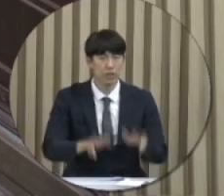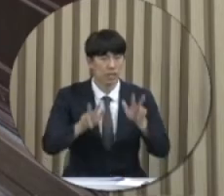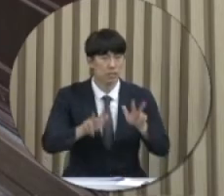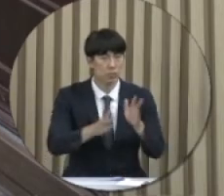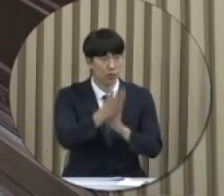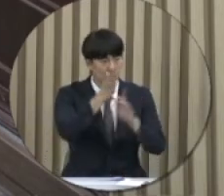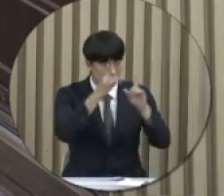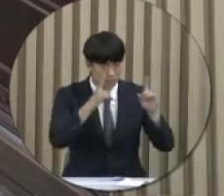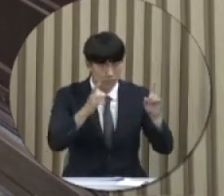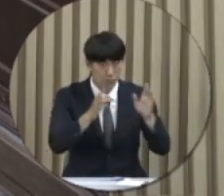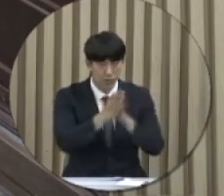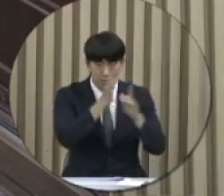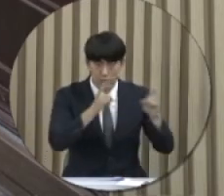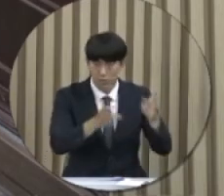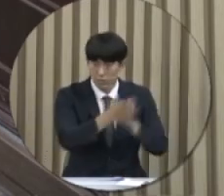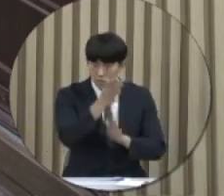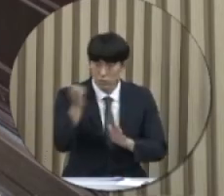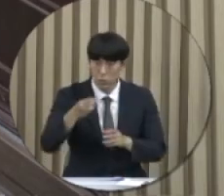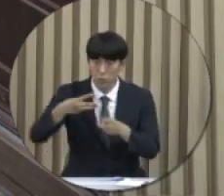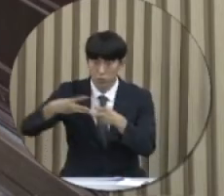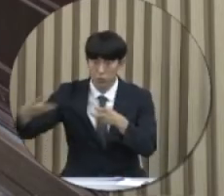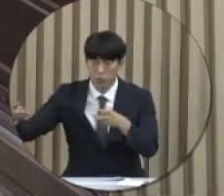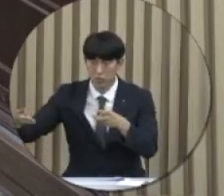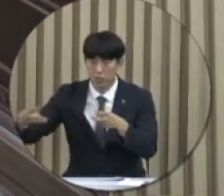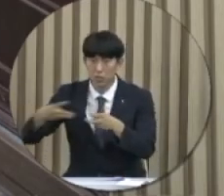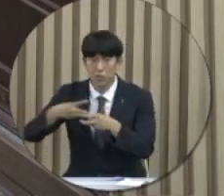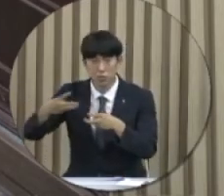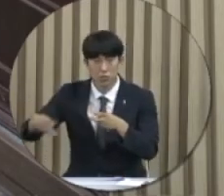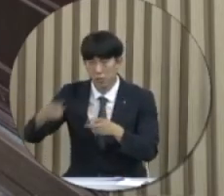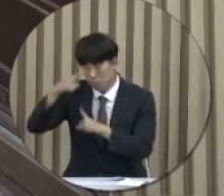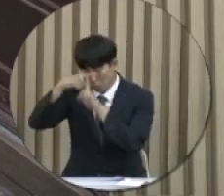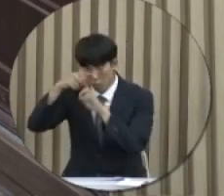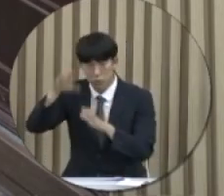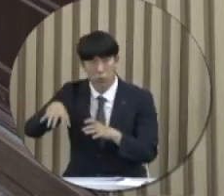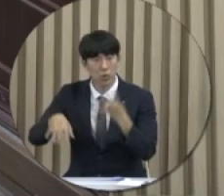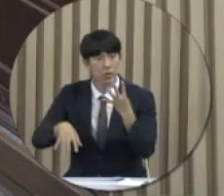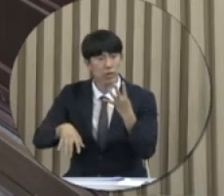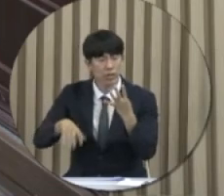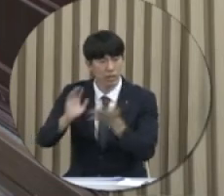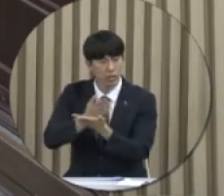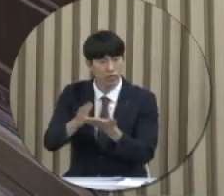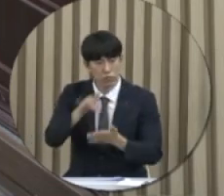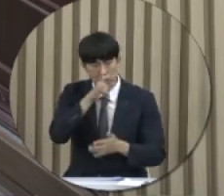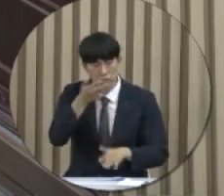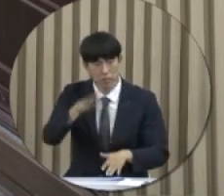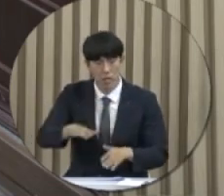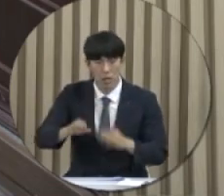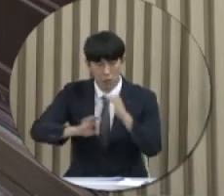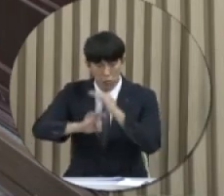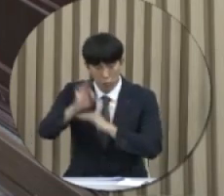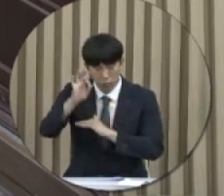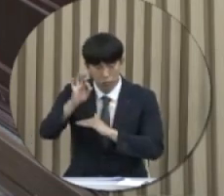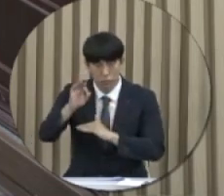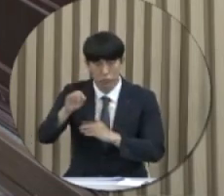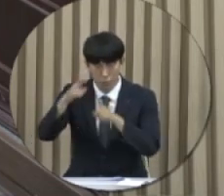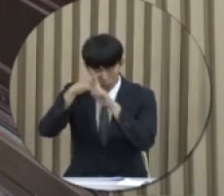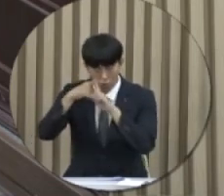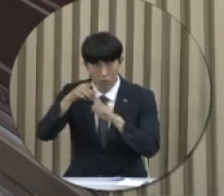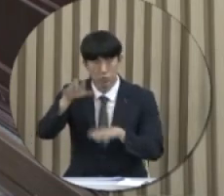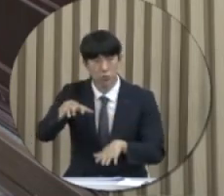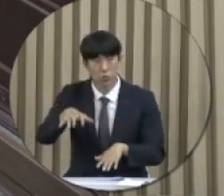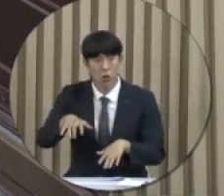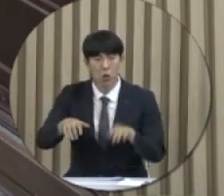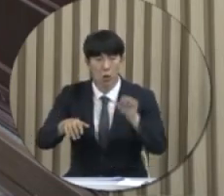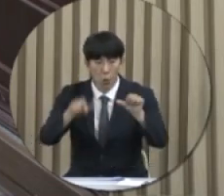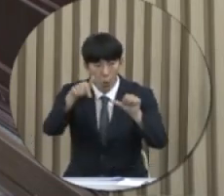화성시와 동탄 보건소는 4급 차제로 지금 운영이 되고 있는데 우리 동부 보건소만 5급 사무관이